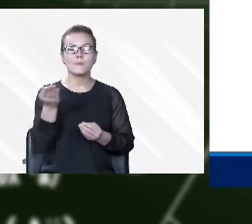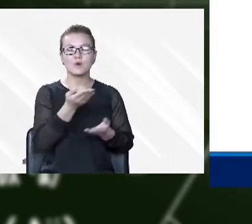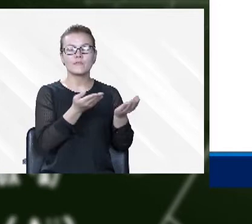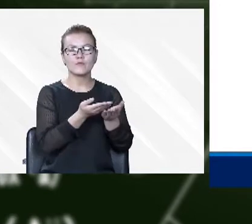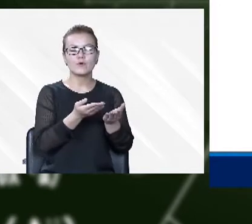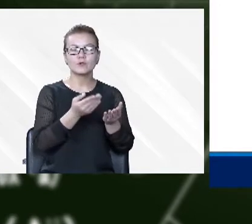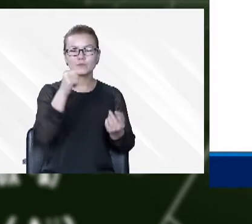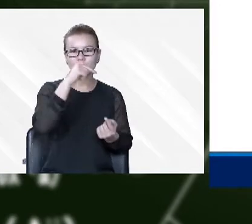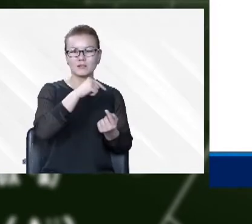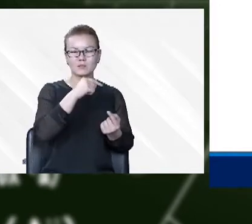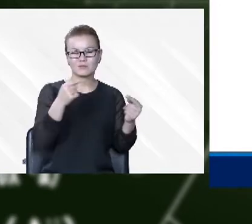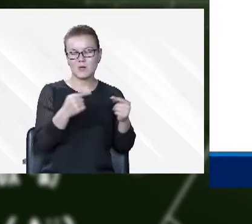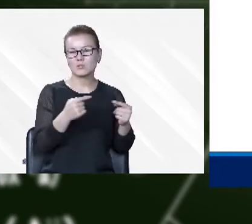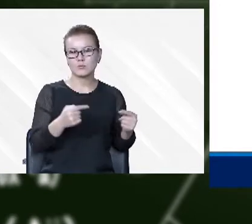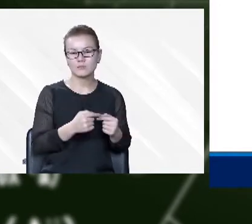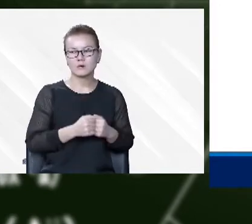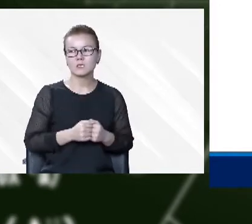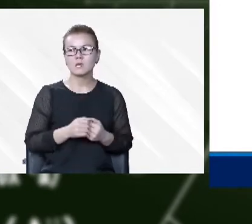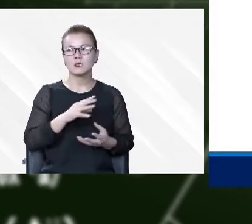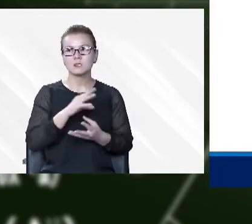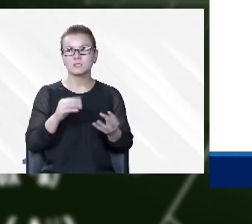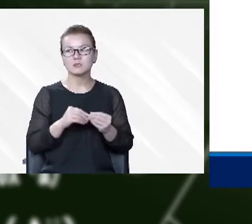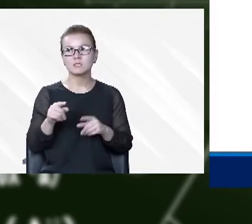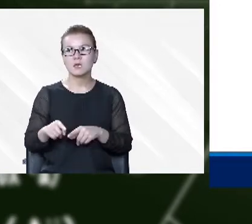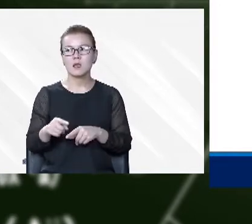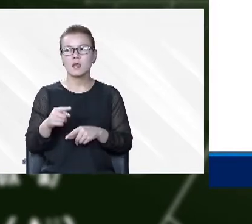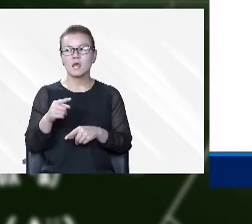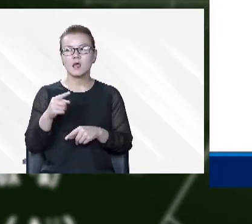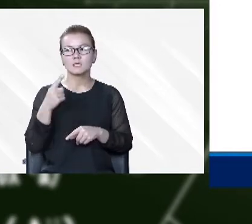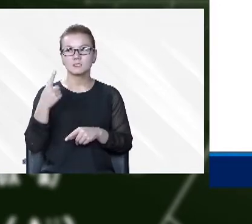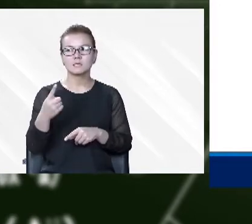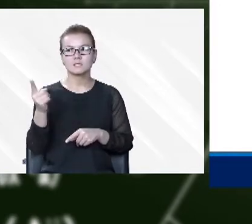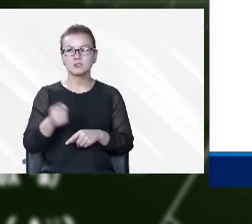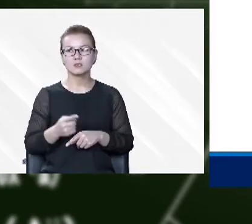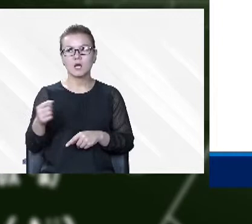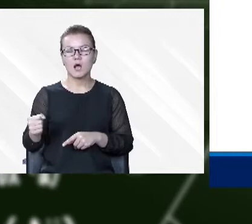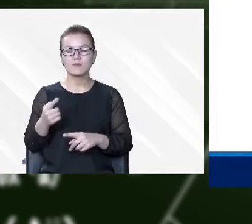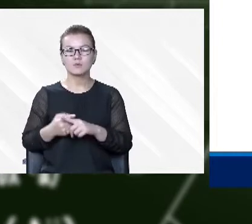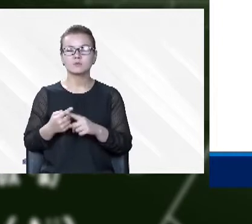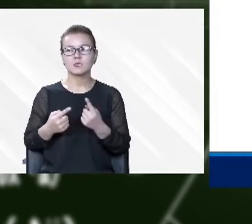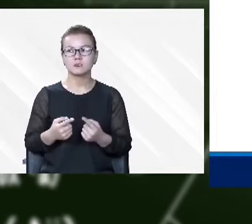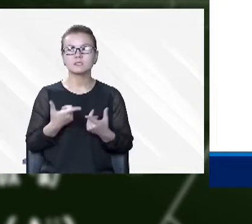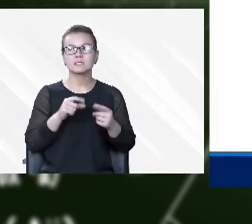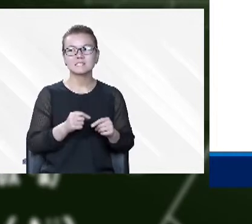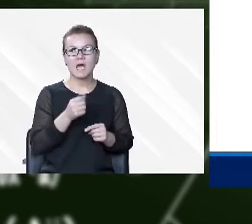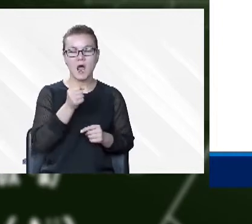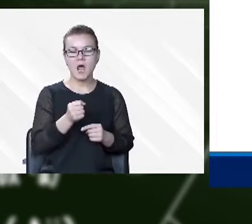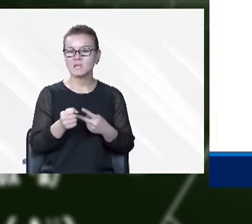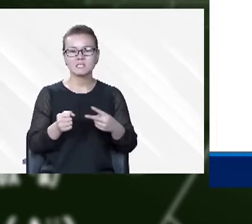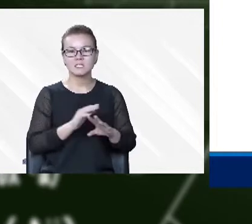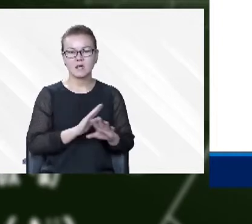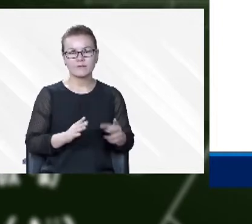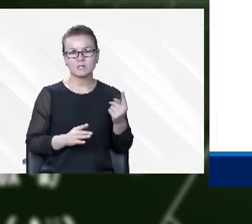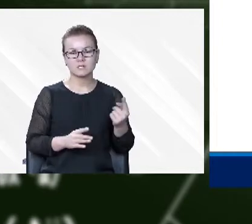и видим результат – единица, деленная на а плюс 1, где а не